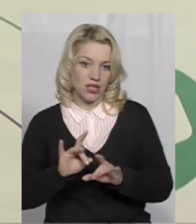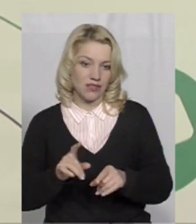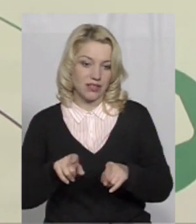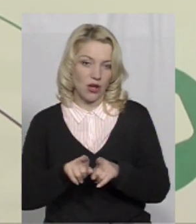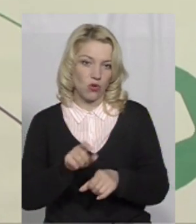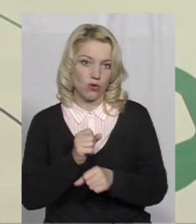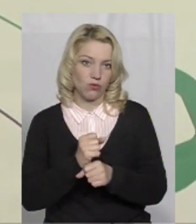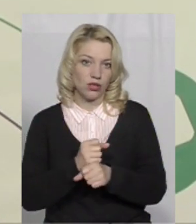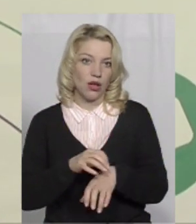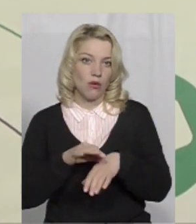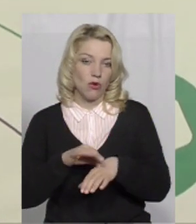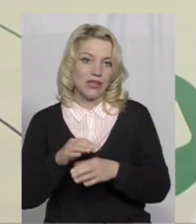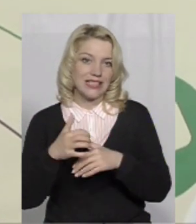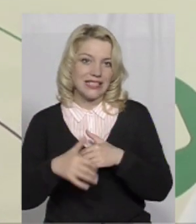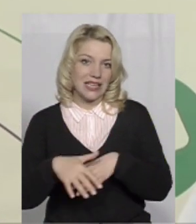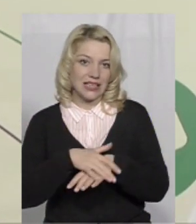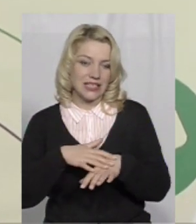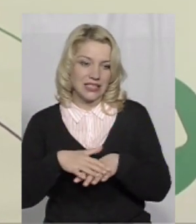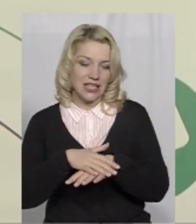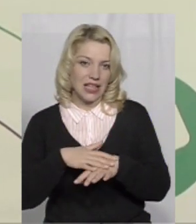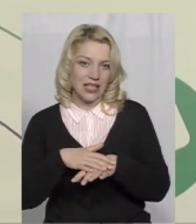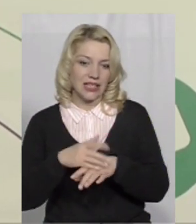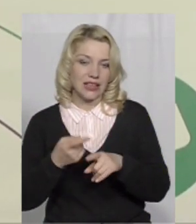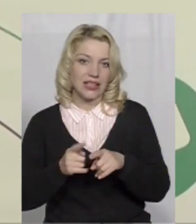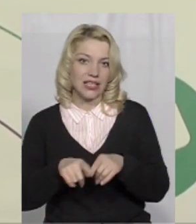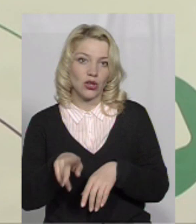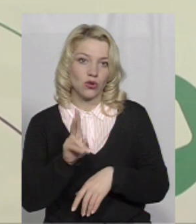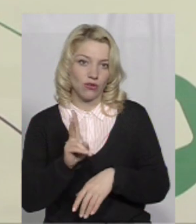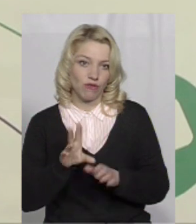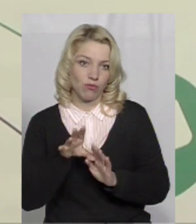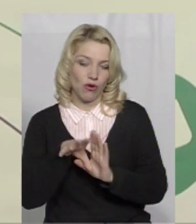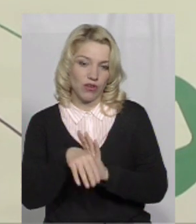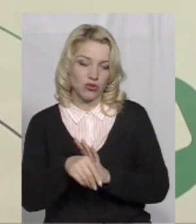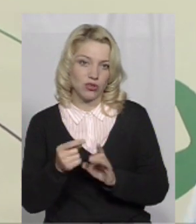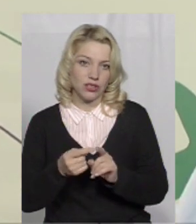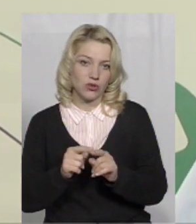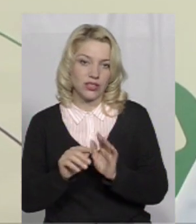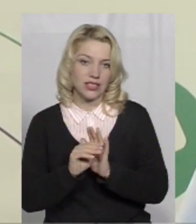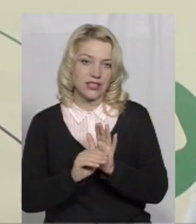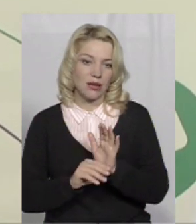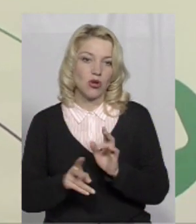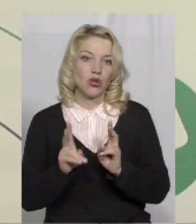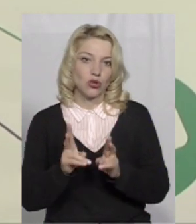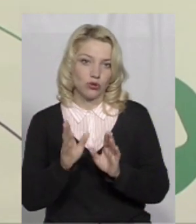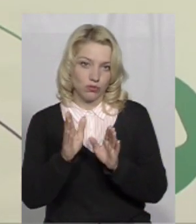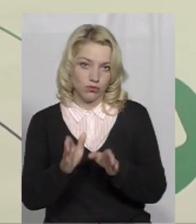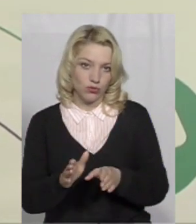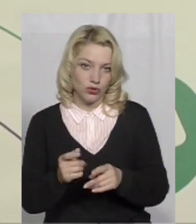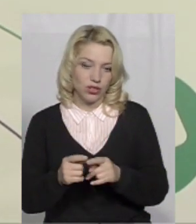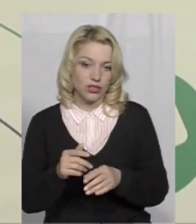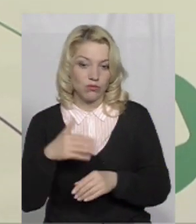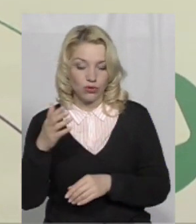роботи проводитись серед населення тих, хто впроваджує цю систему, і тих, хто буде її з боку